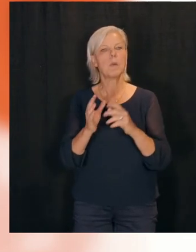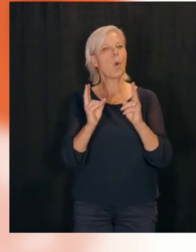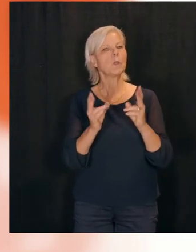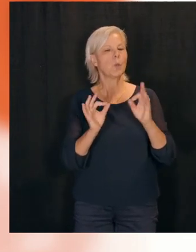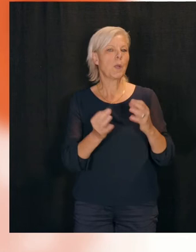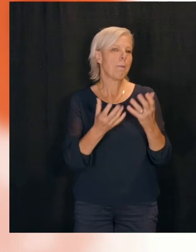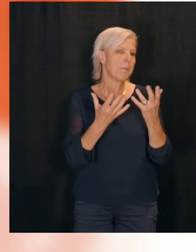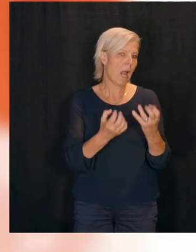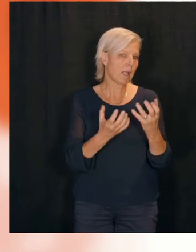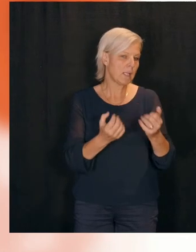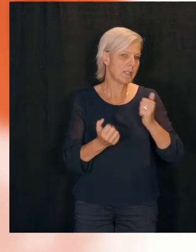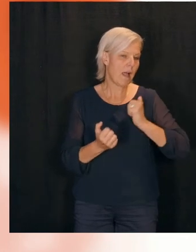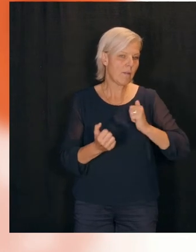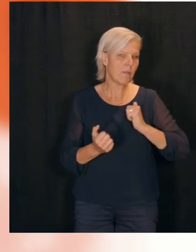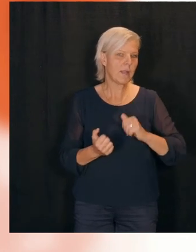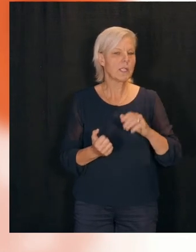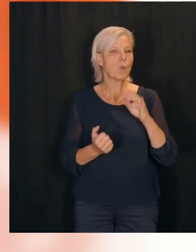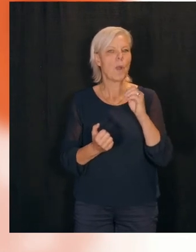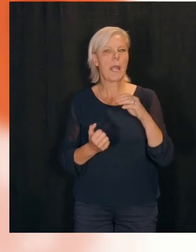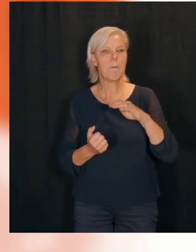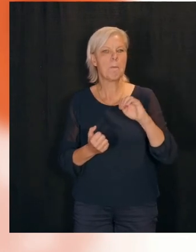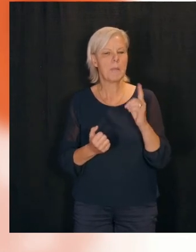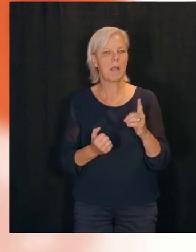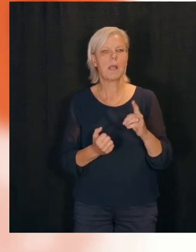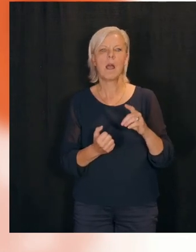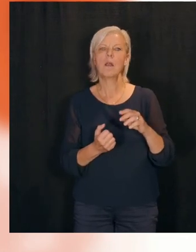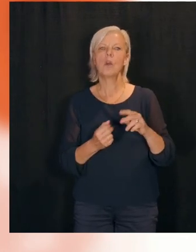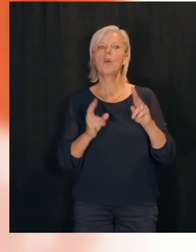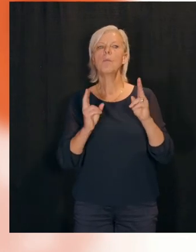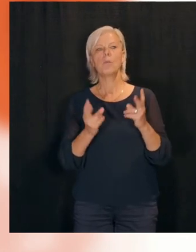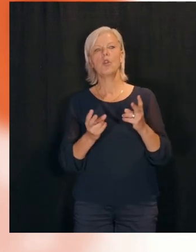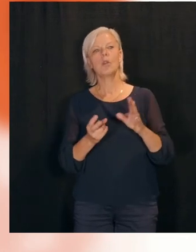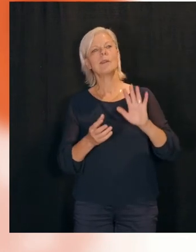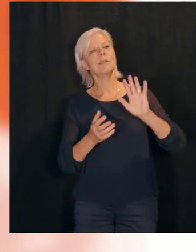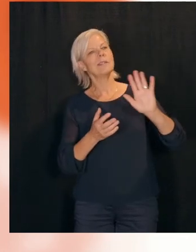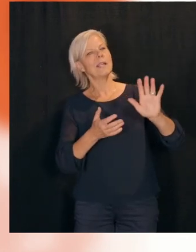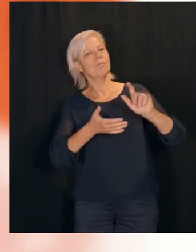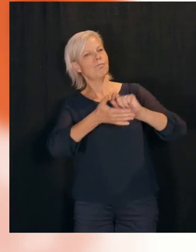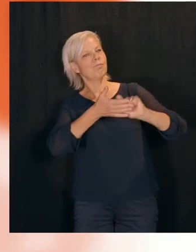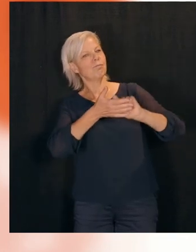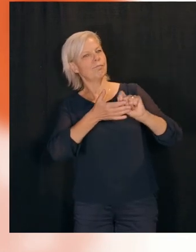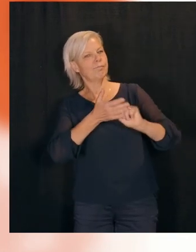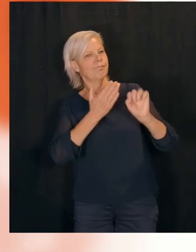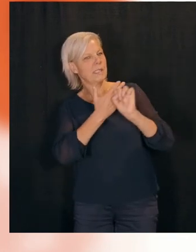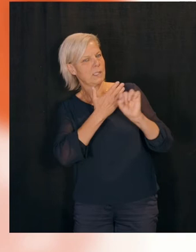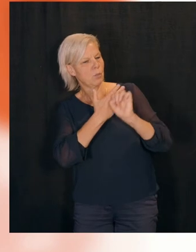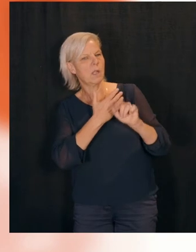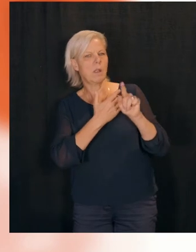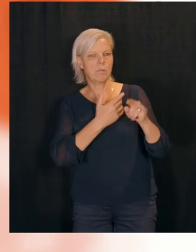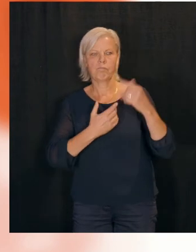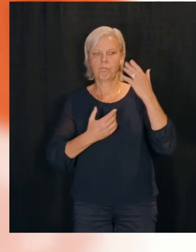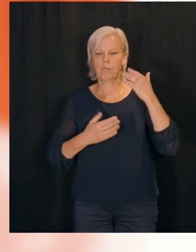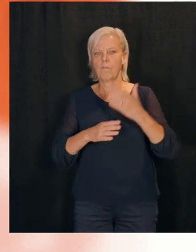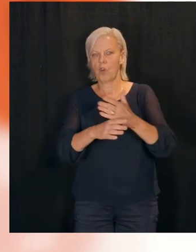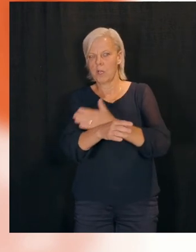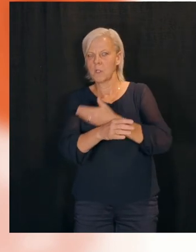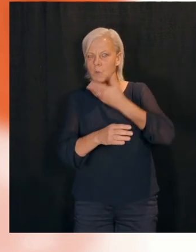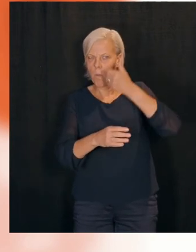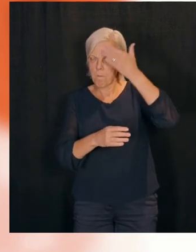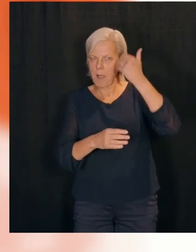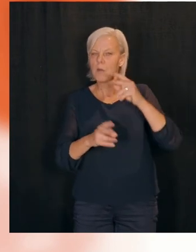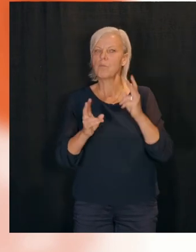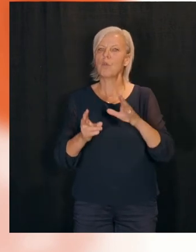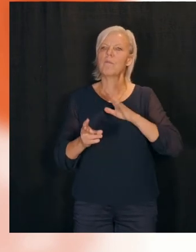Sverige. Emil försvarade också sin licensiatuppsats precis förra sommaren och hans avhandling finns